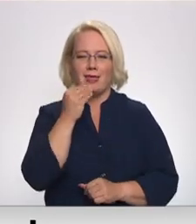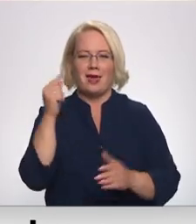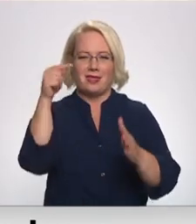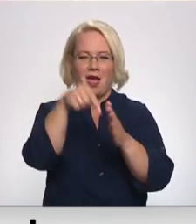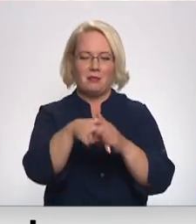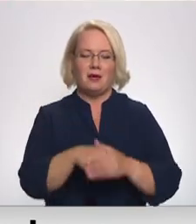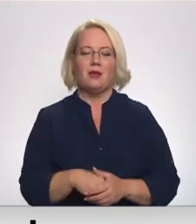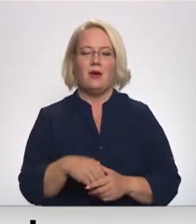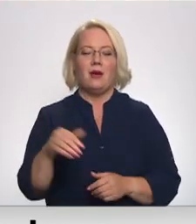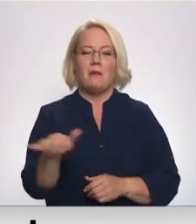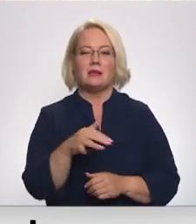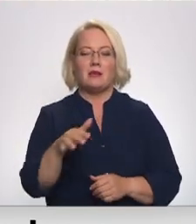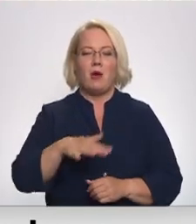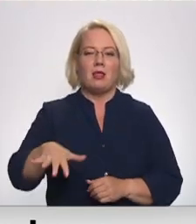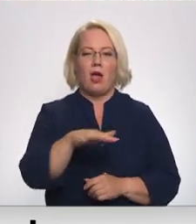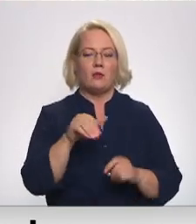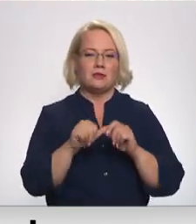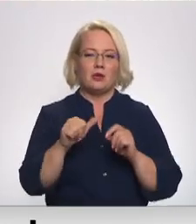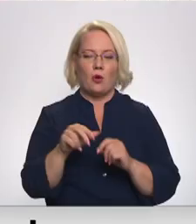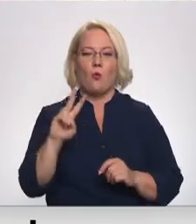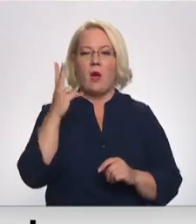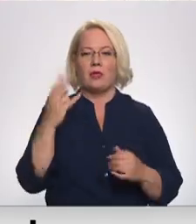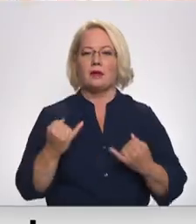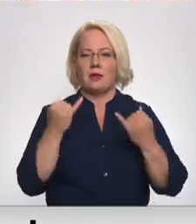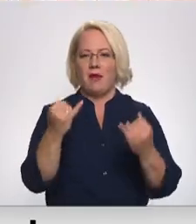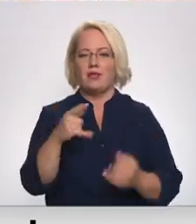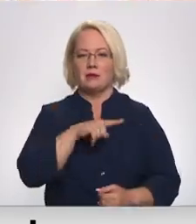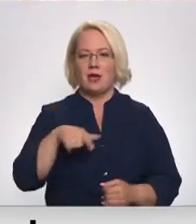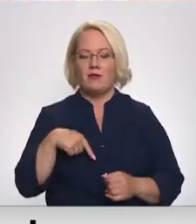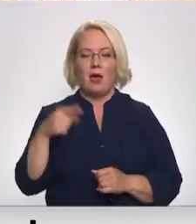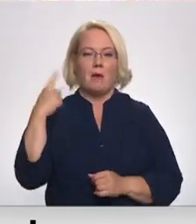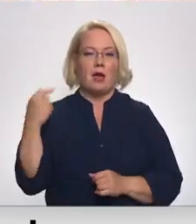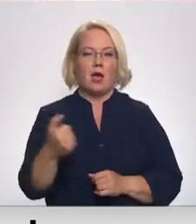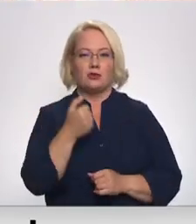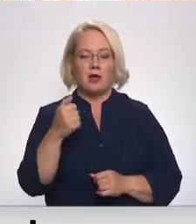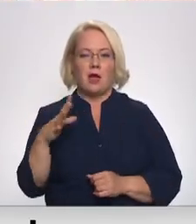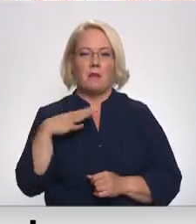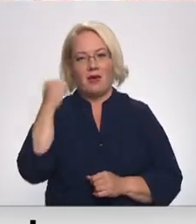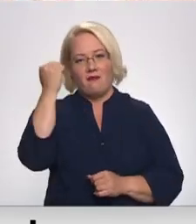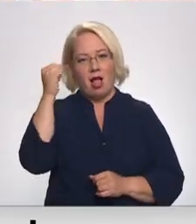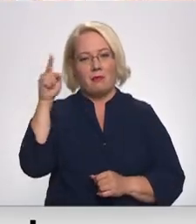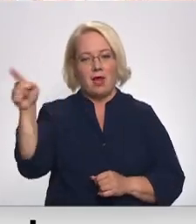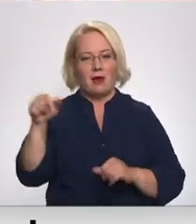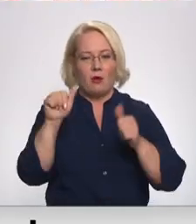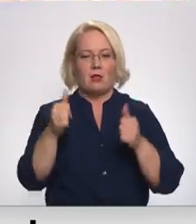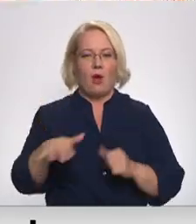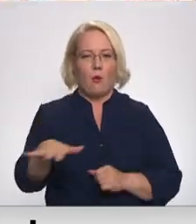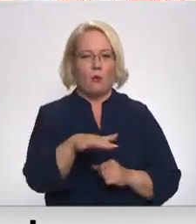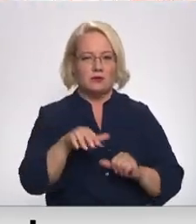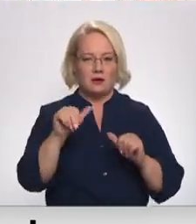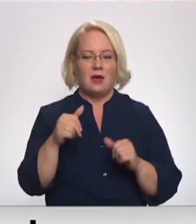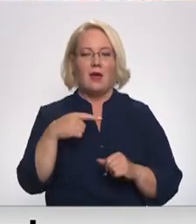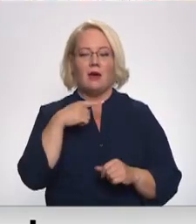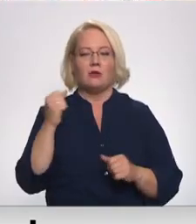Basketbola laukums Siguldā ir otrais Bertānu ģimenes dāvinājums Latvijā. Pērnlīdzīgs laukums tapis Valmierā. Sportists uzsver, ka